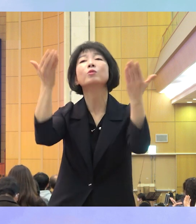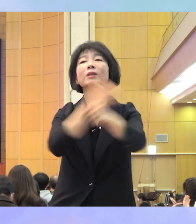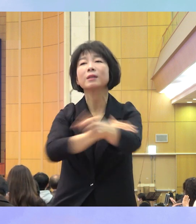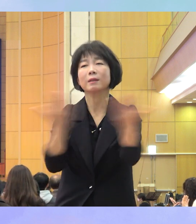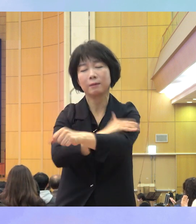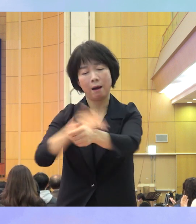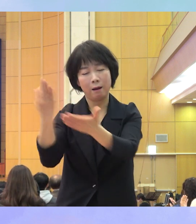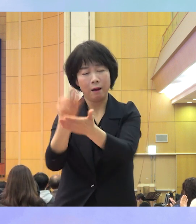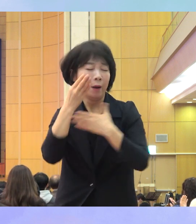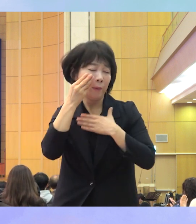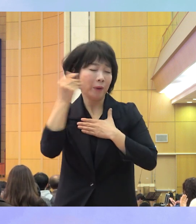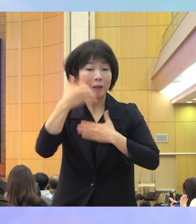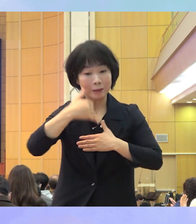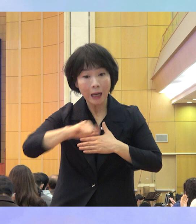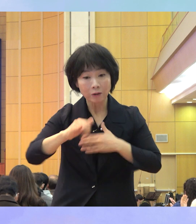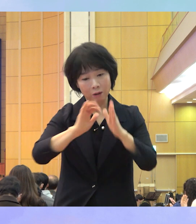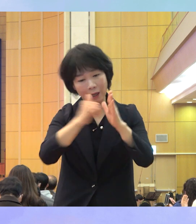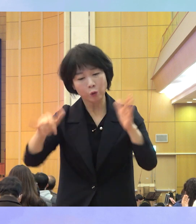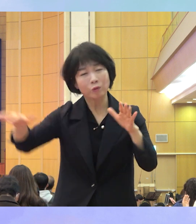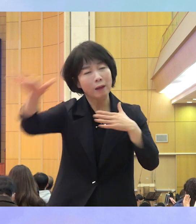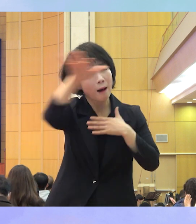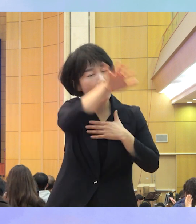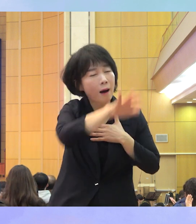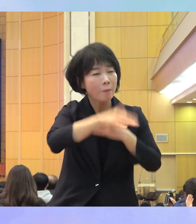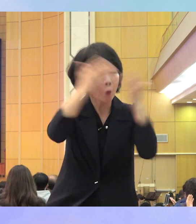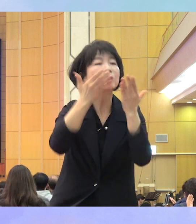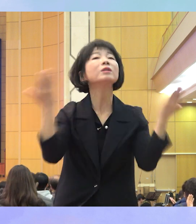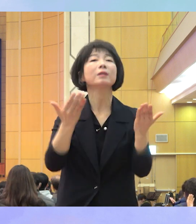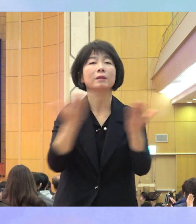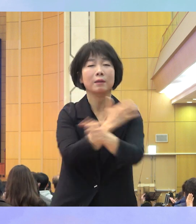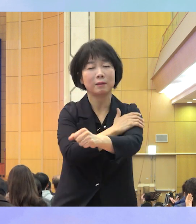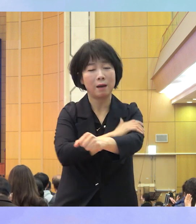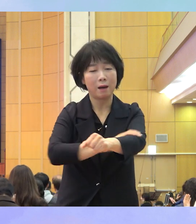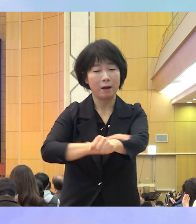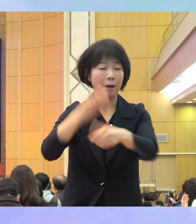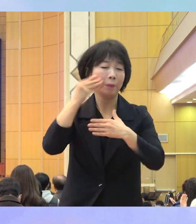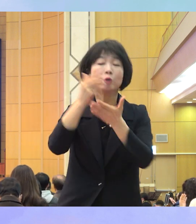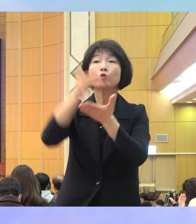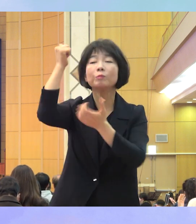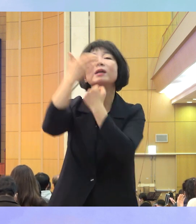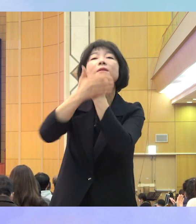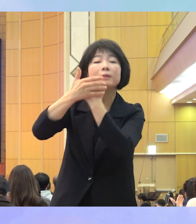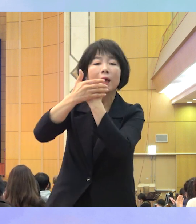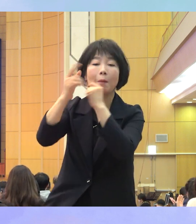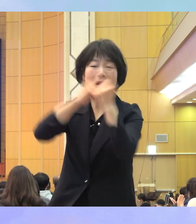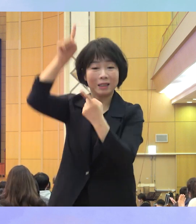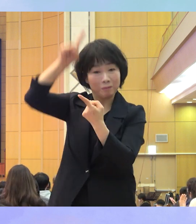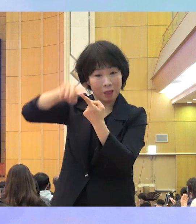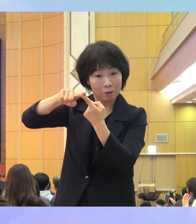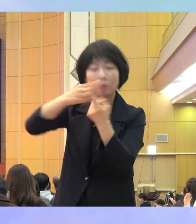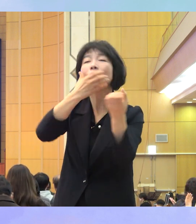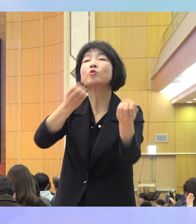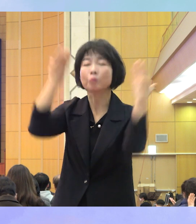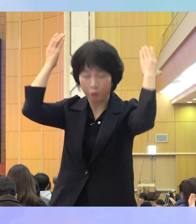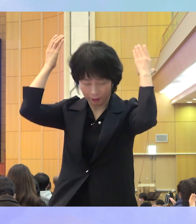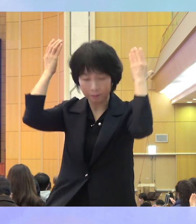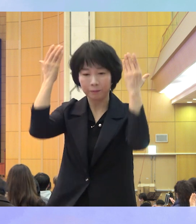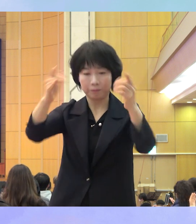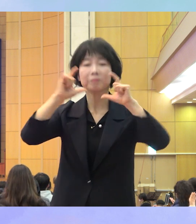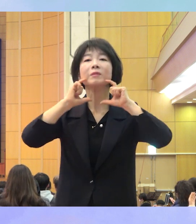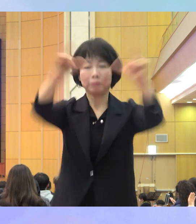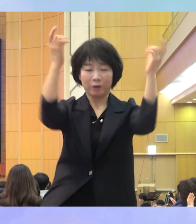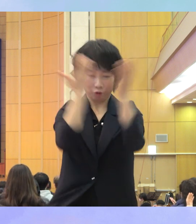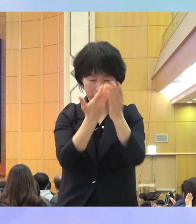손으로 하는 것마다 자녀와 범사와 모든 하는 일들이 주님의 말씀대로 축복이